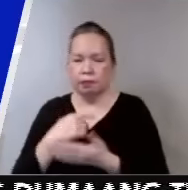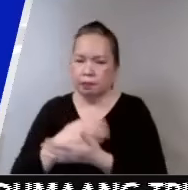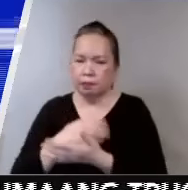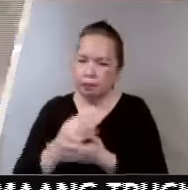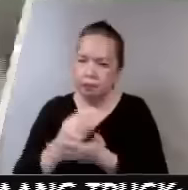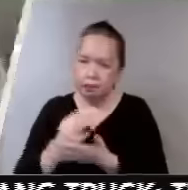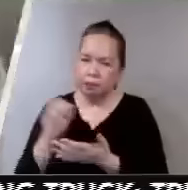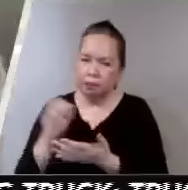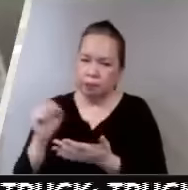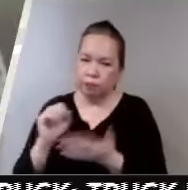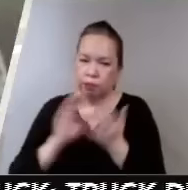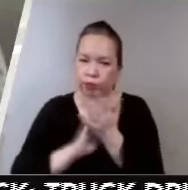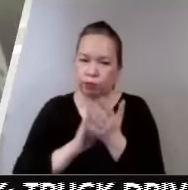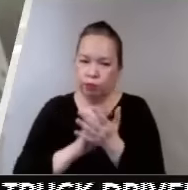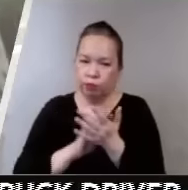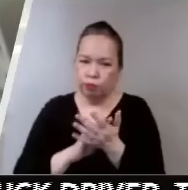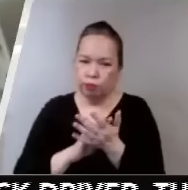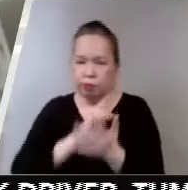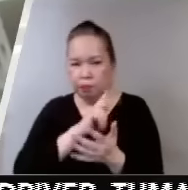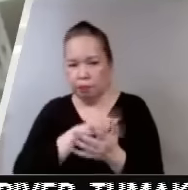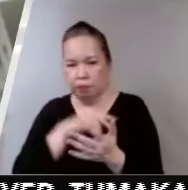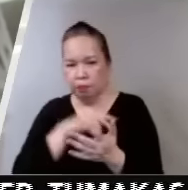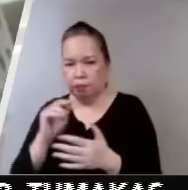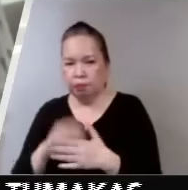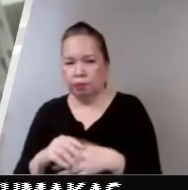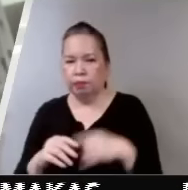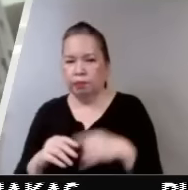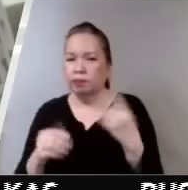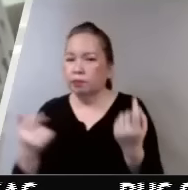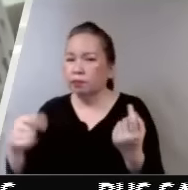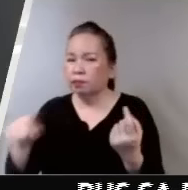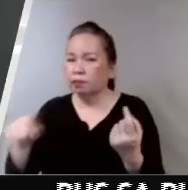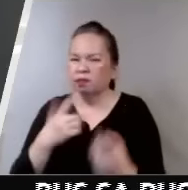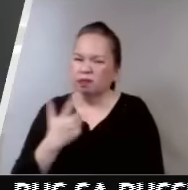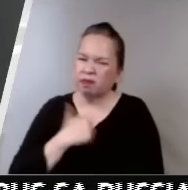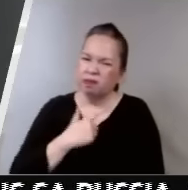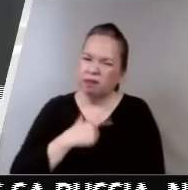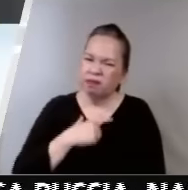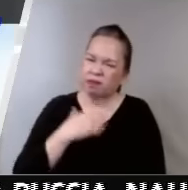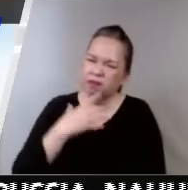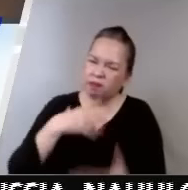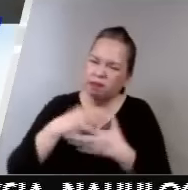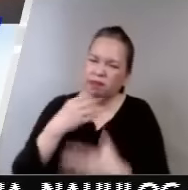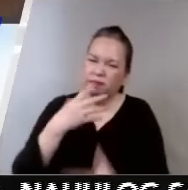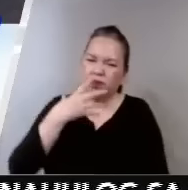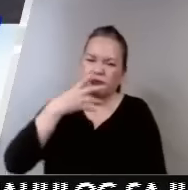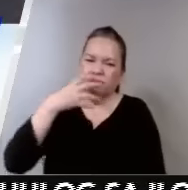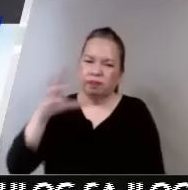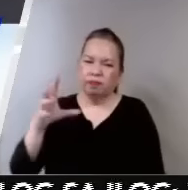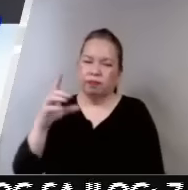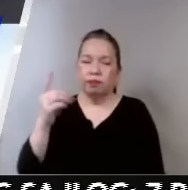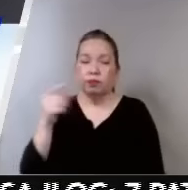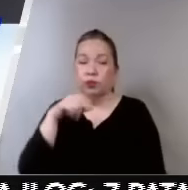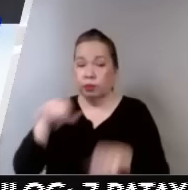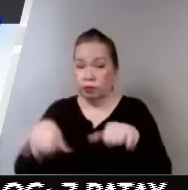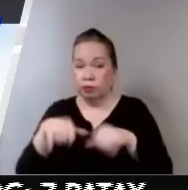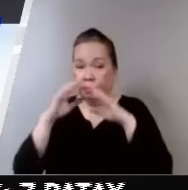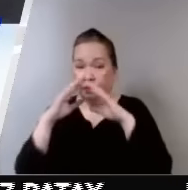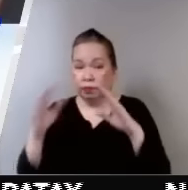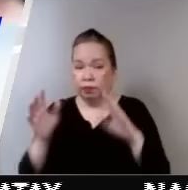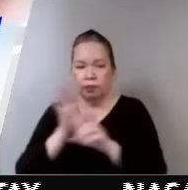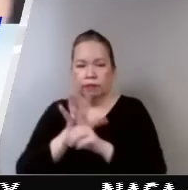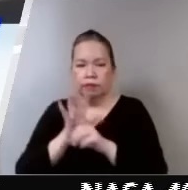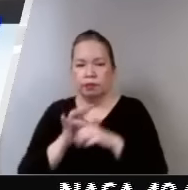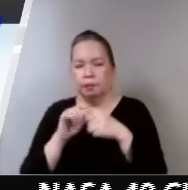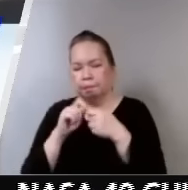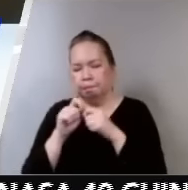among baby. May ibang tinatamad lumabas kapag matindi ang init. Kaya sa mga taong bahay, trending din ang